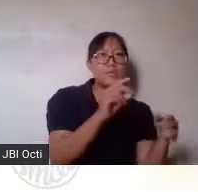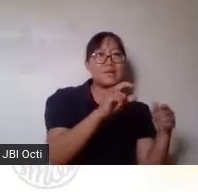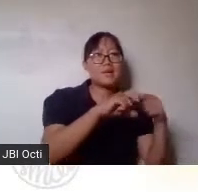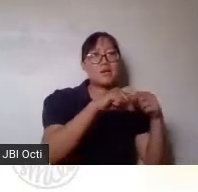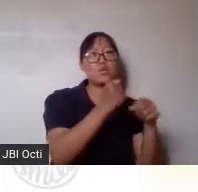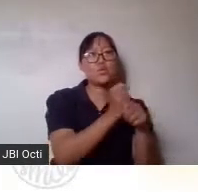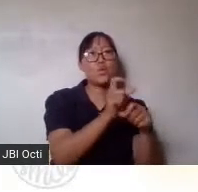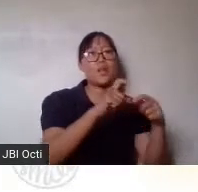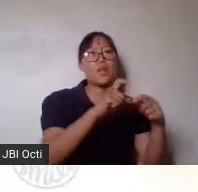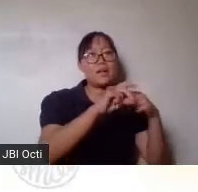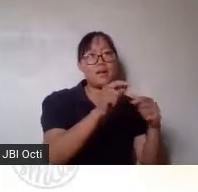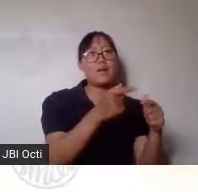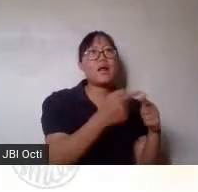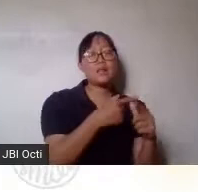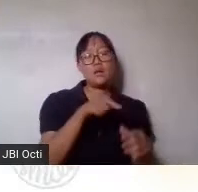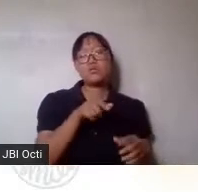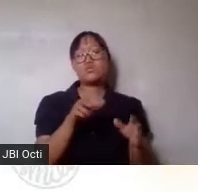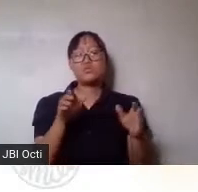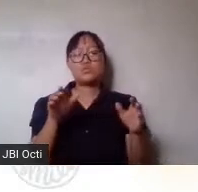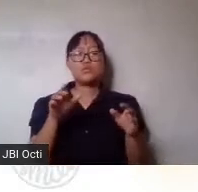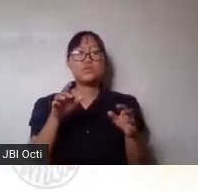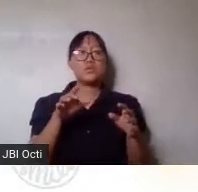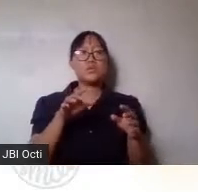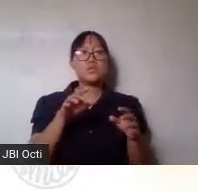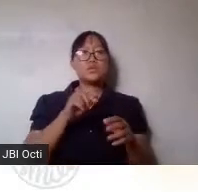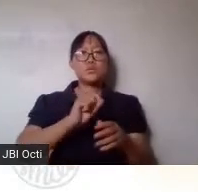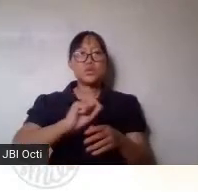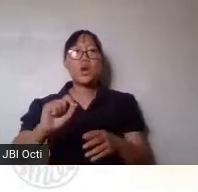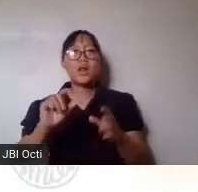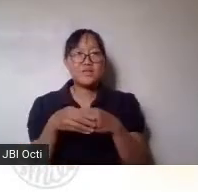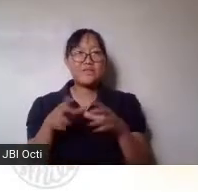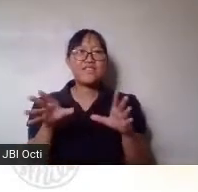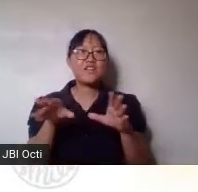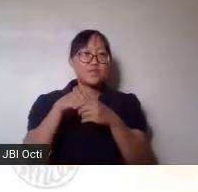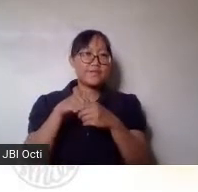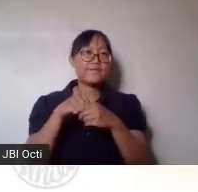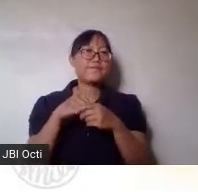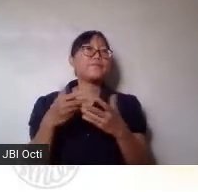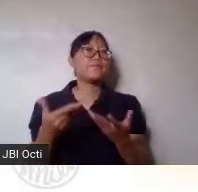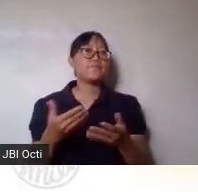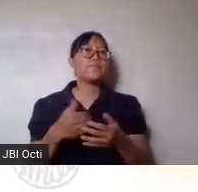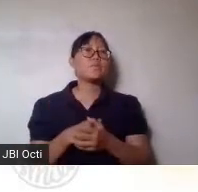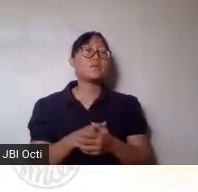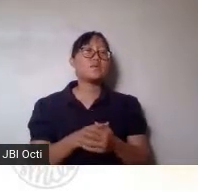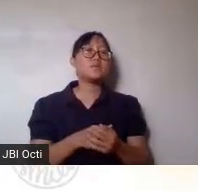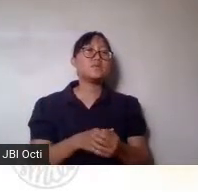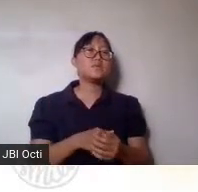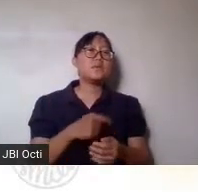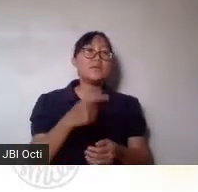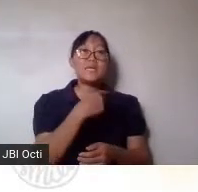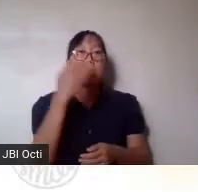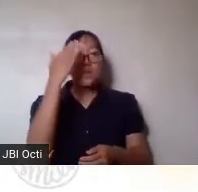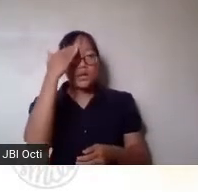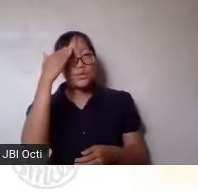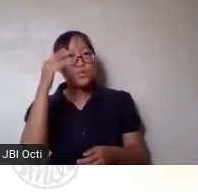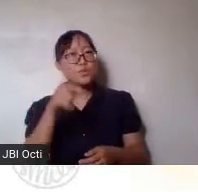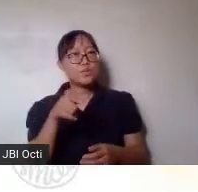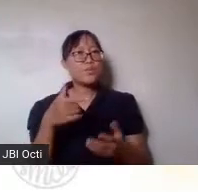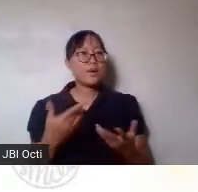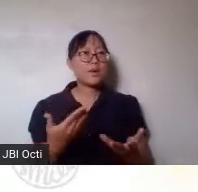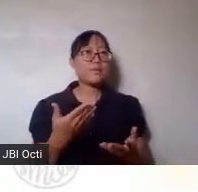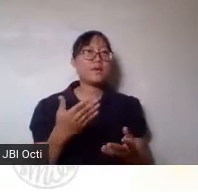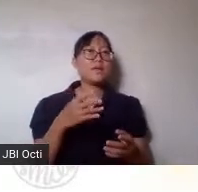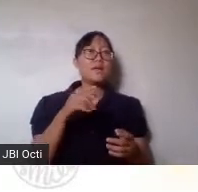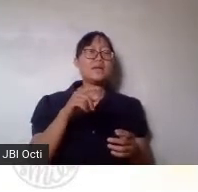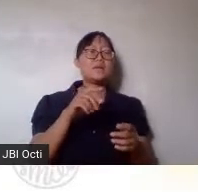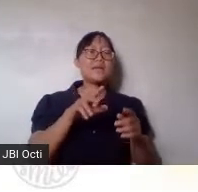akademik, tapi yang non-akademik ya. Kita tahu ya sekarang sudah banyak sekali dikembangkan apa yang disebut dengan kelas vokasional.